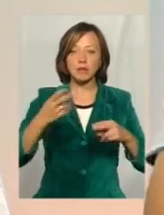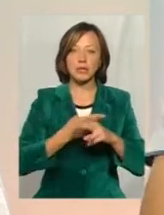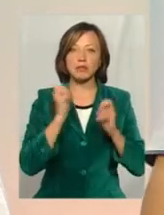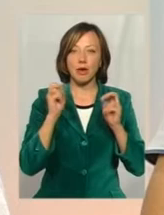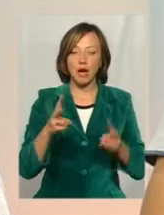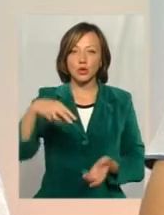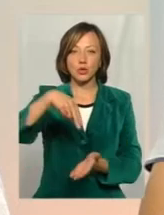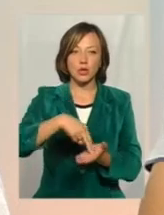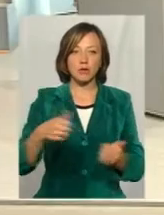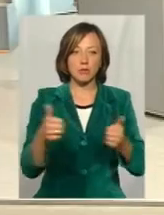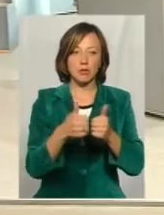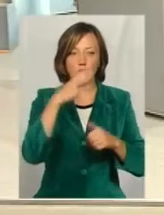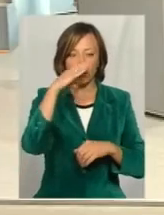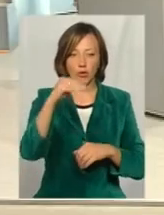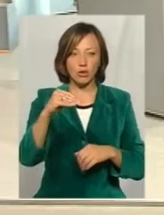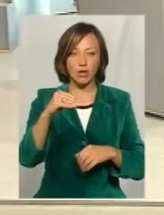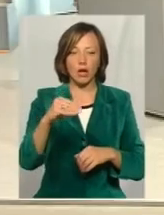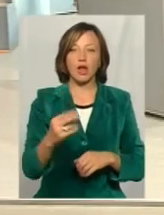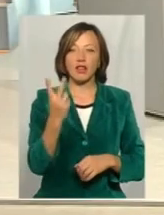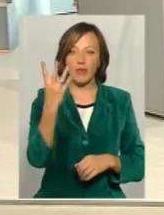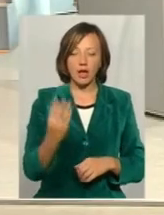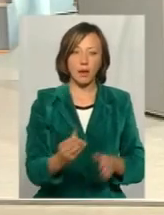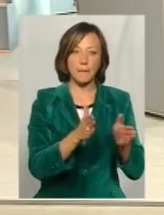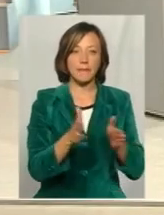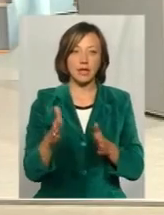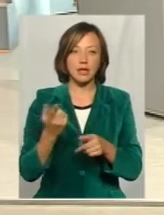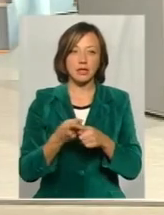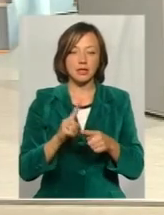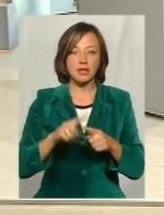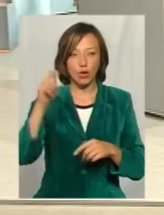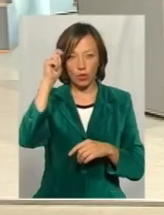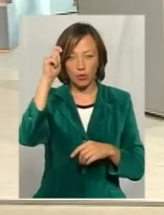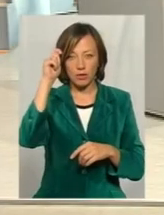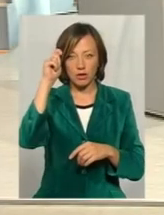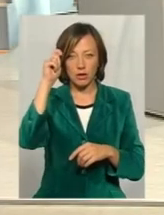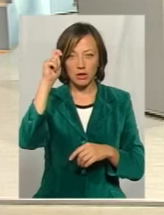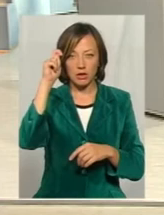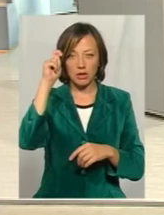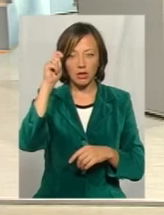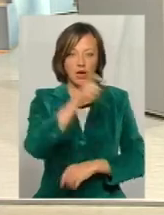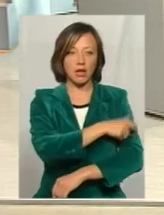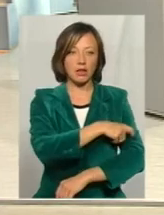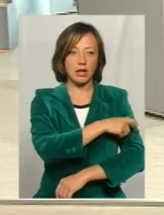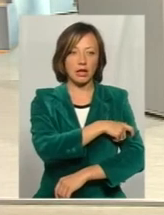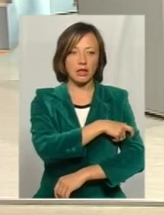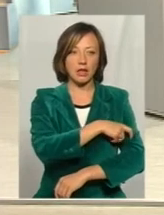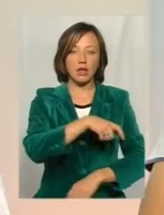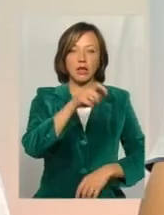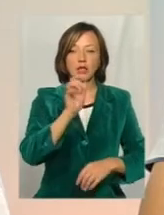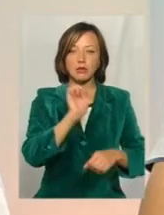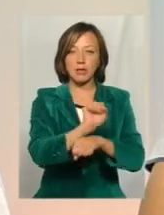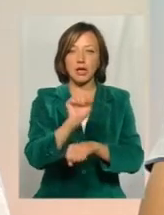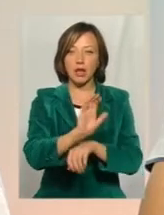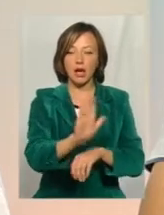нього стоїть бус, білий трафік. 2 дні підряд ці хлопці з етикетками УКС Трансбезпека спиняли цю всі машини